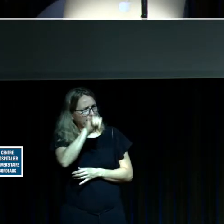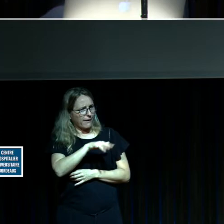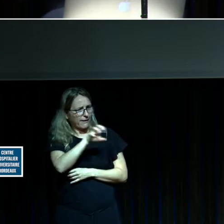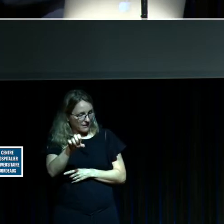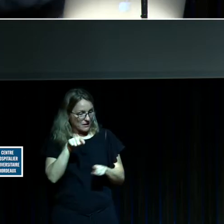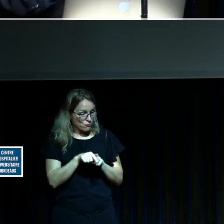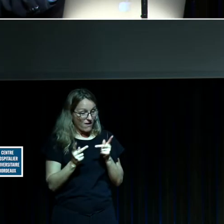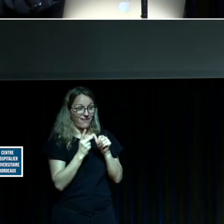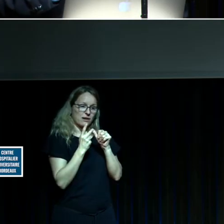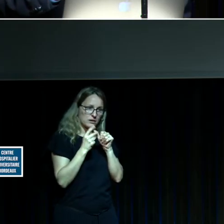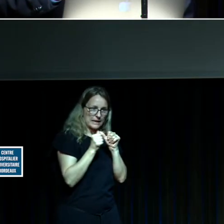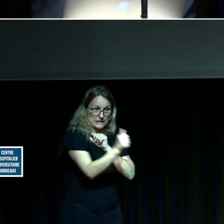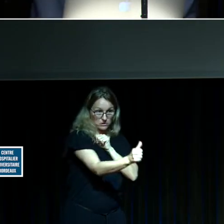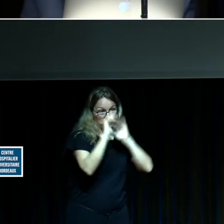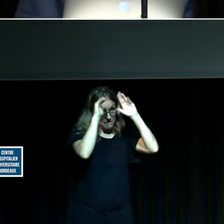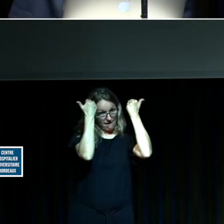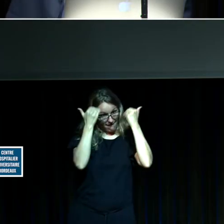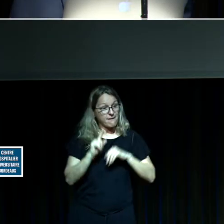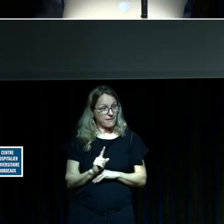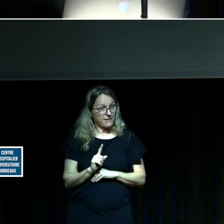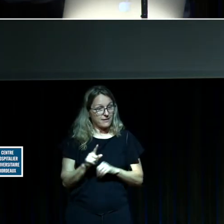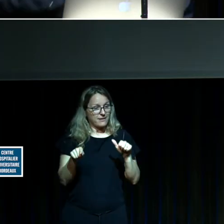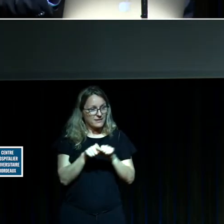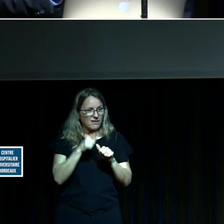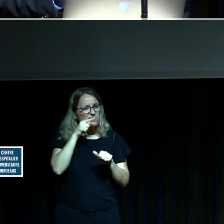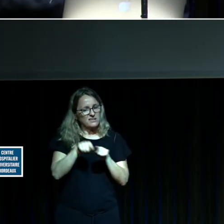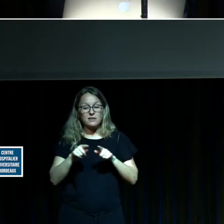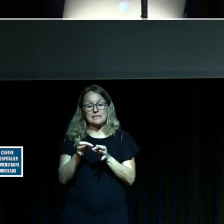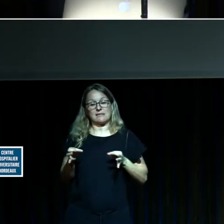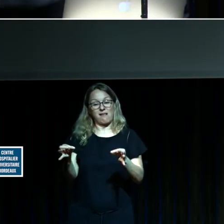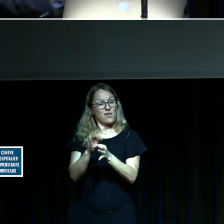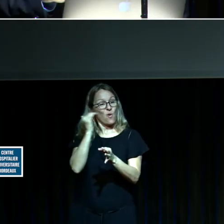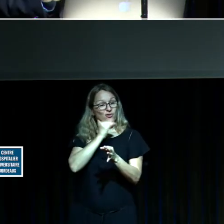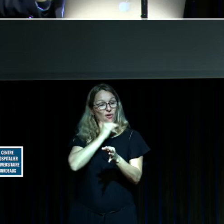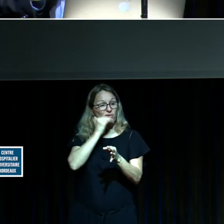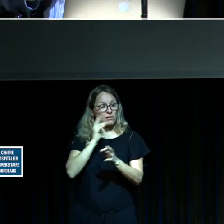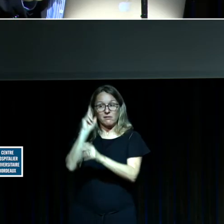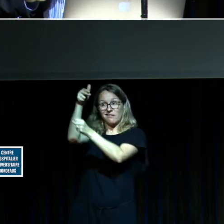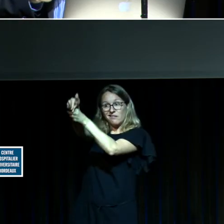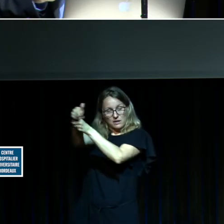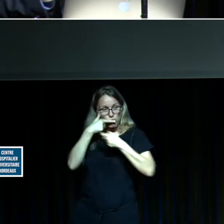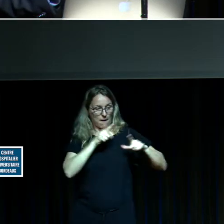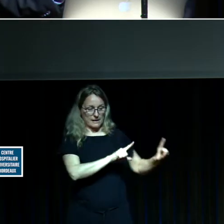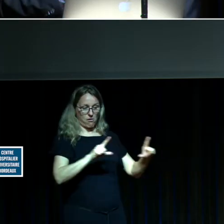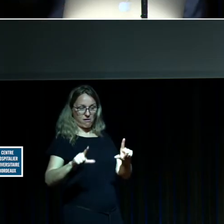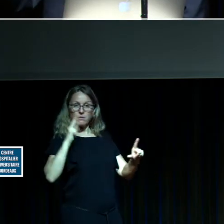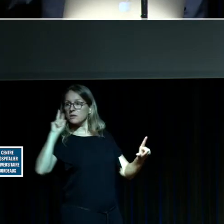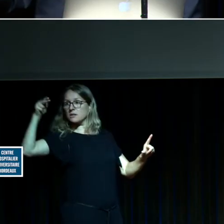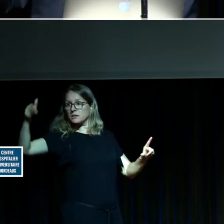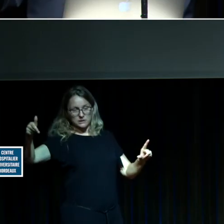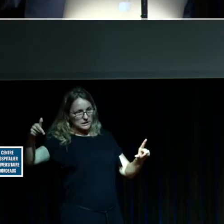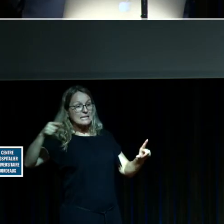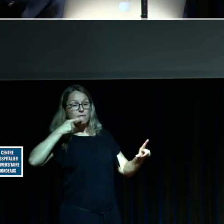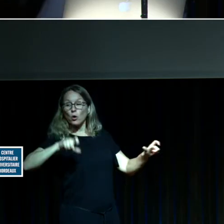un bureau à Pellegrin, et je commande une caméra qui est au plafond dans le box des urgences. J'ai tout un tas d'écrans devant moi qui vont me permettre, avec l'aide de